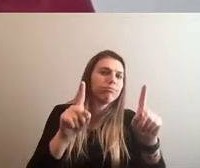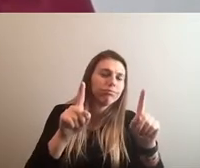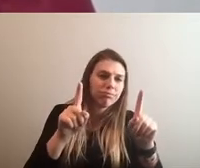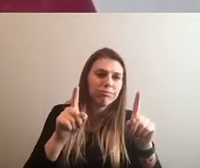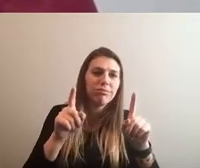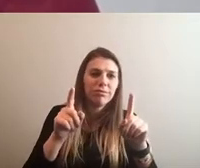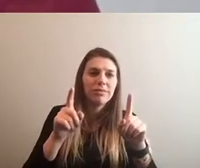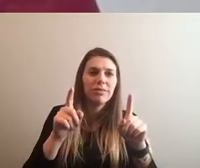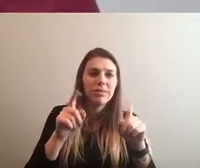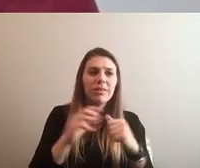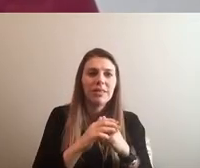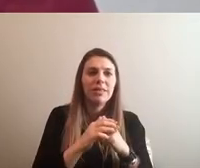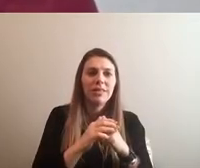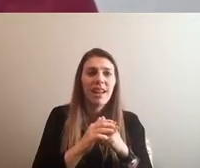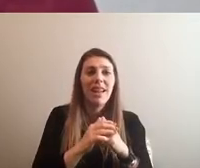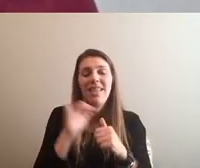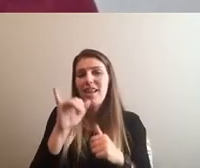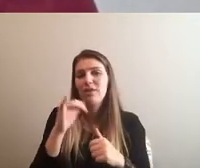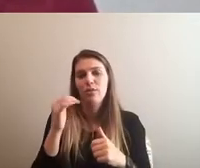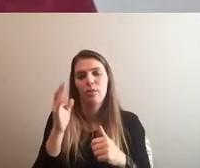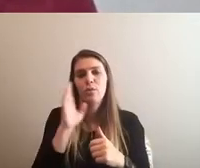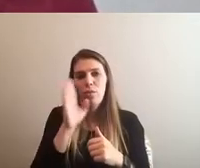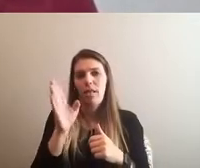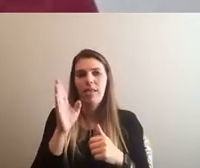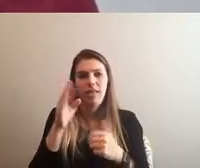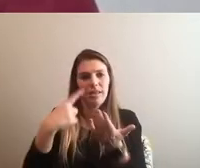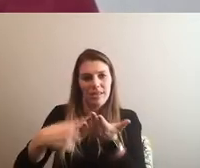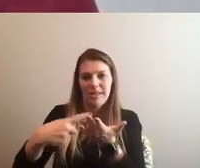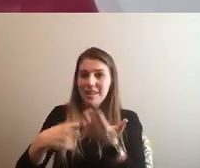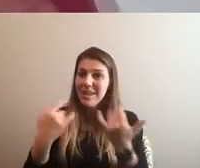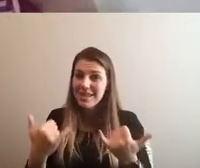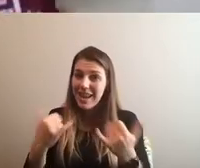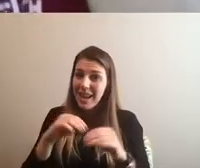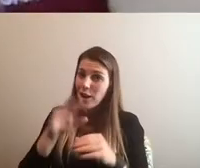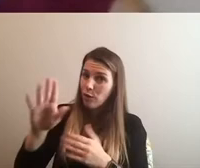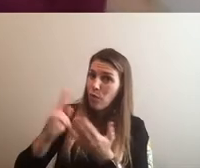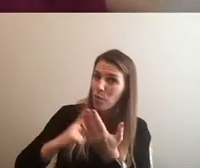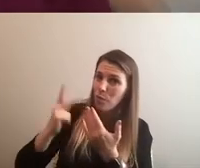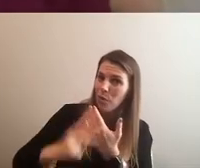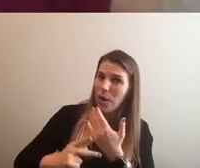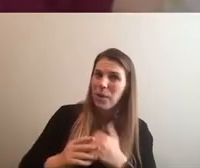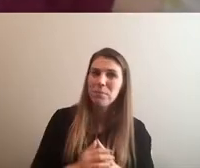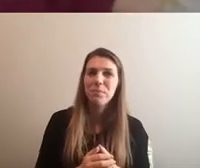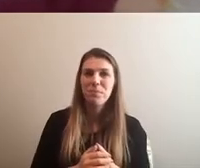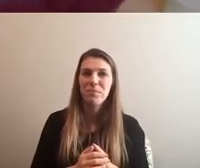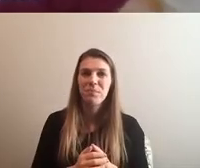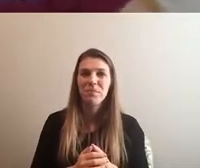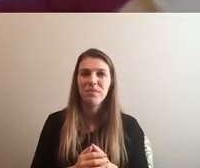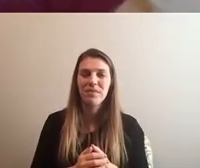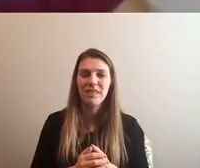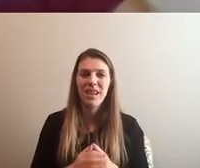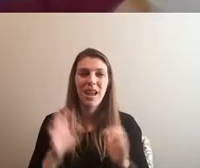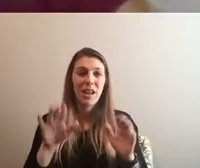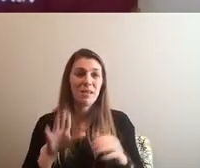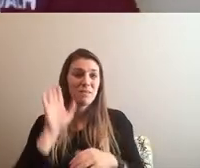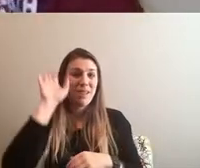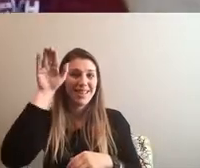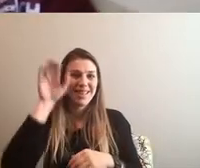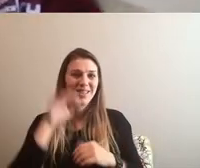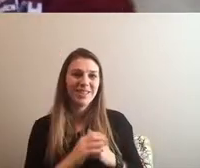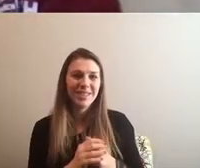has achieved. That is all going to get, you know, discussed today in your program. मैं बास्केटबॉल खेलती हूँ.